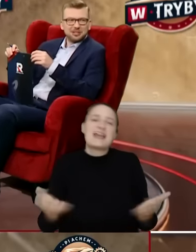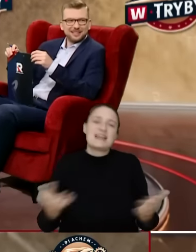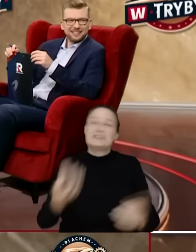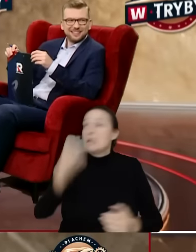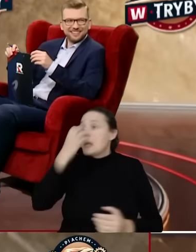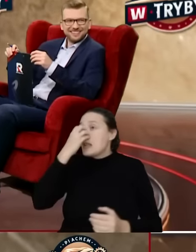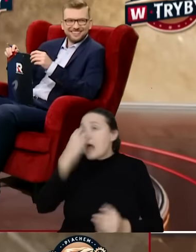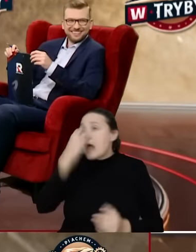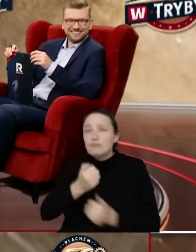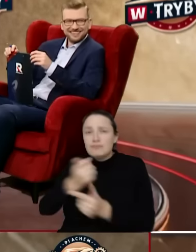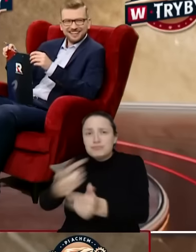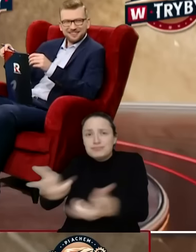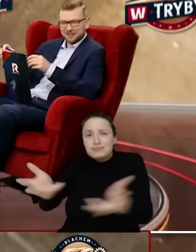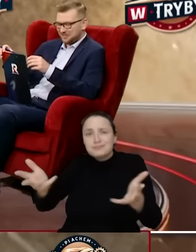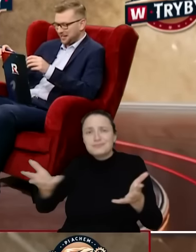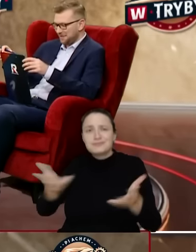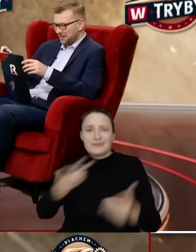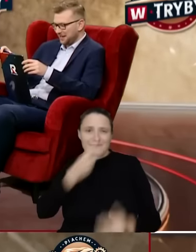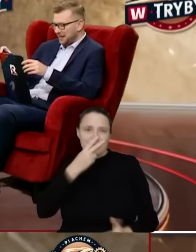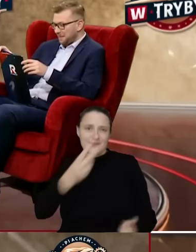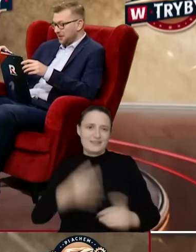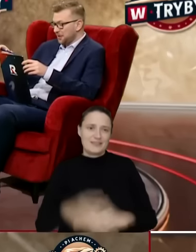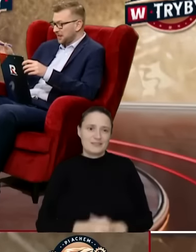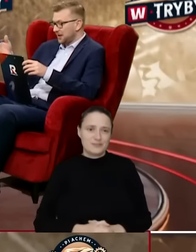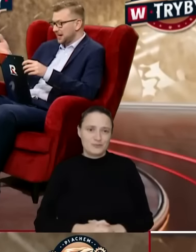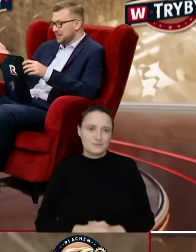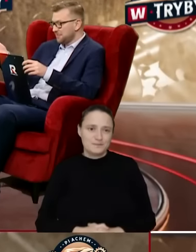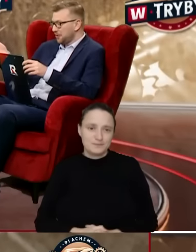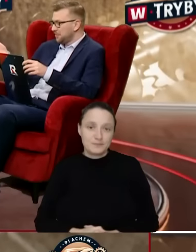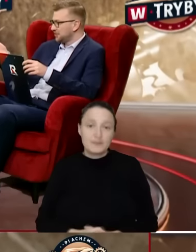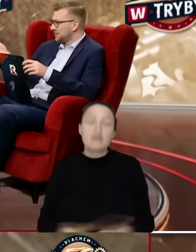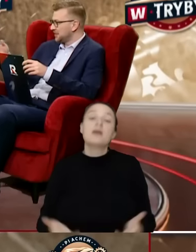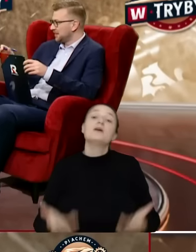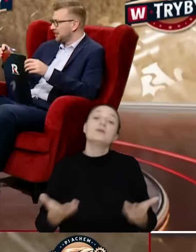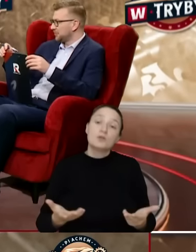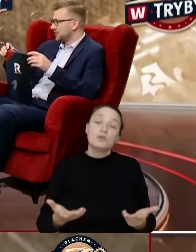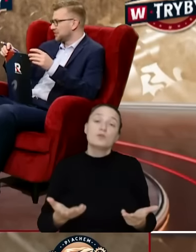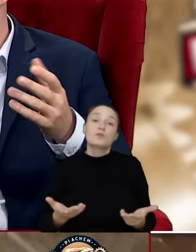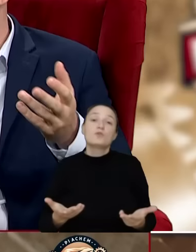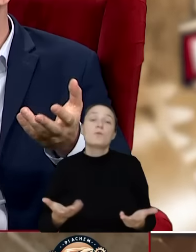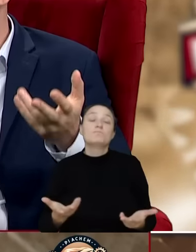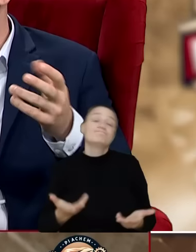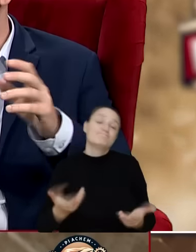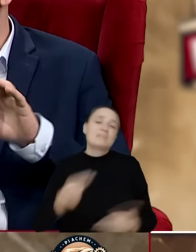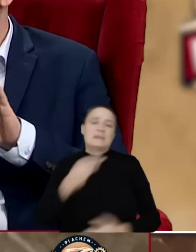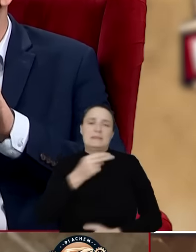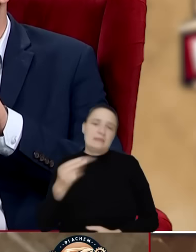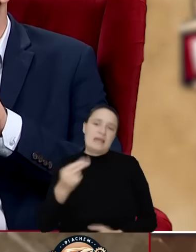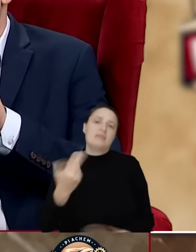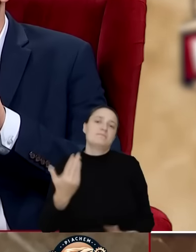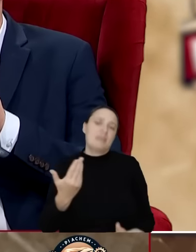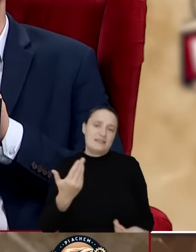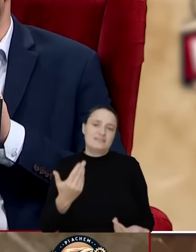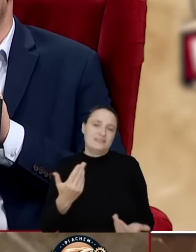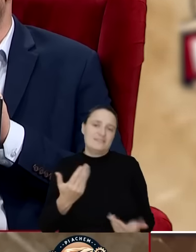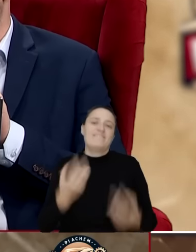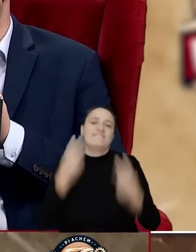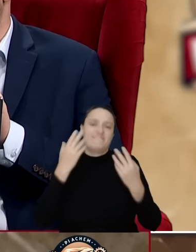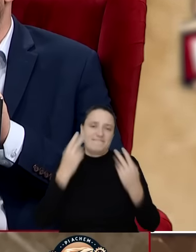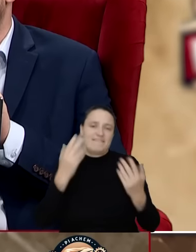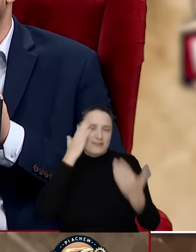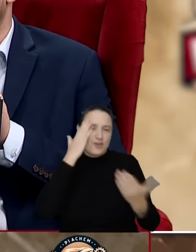ilu. W tym Sejmie. No dobra, no ale nie byłoby oczywiście tematu też, gdyby nie nasza Izabela Leszczyna, która